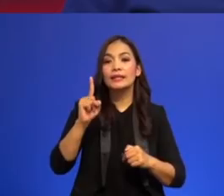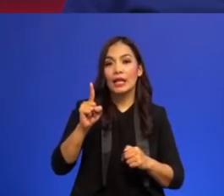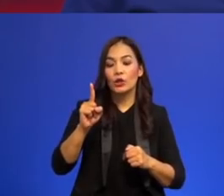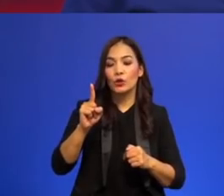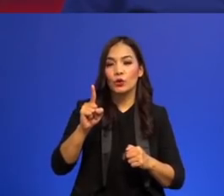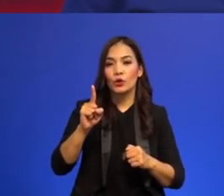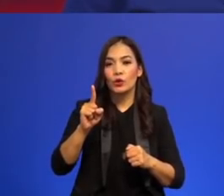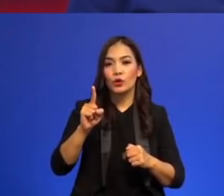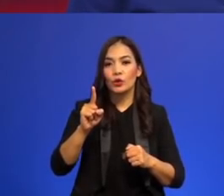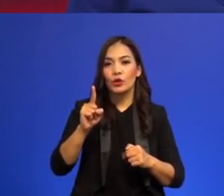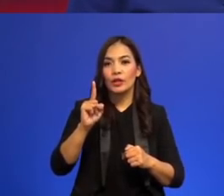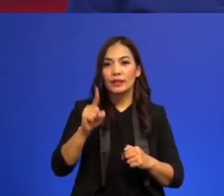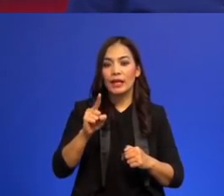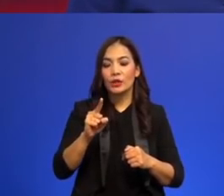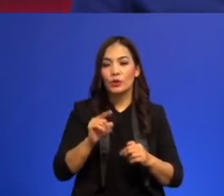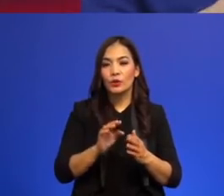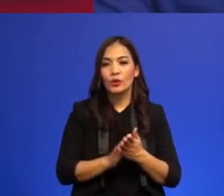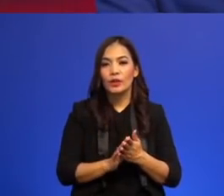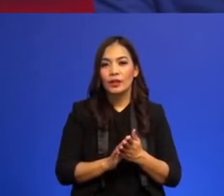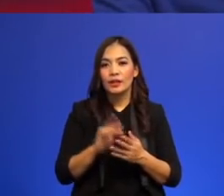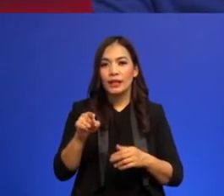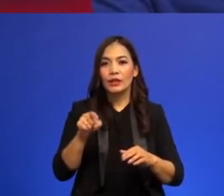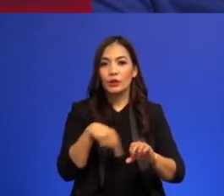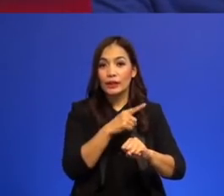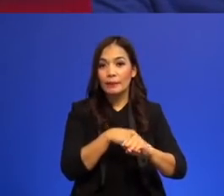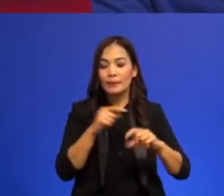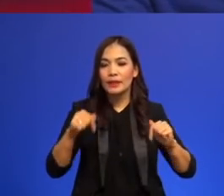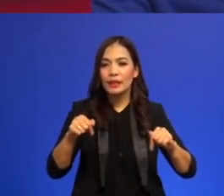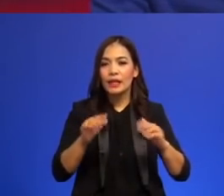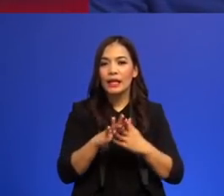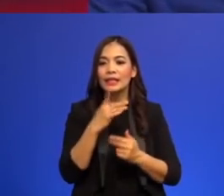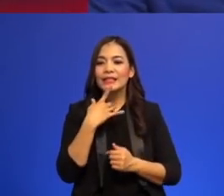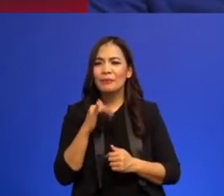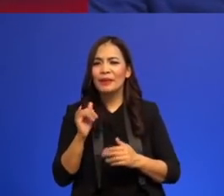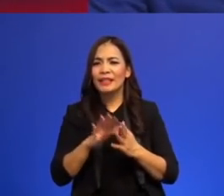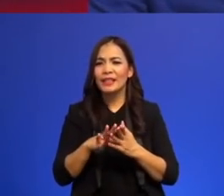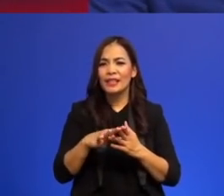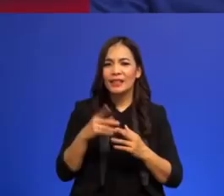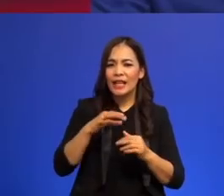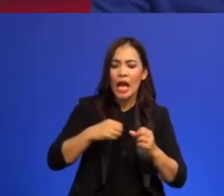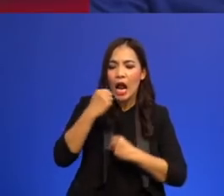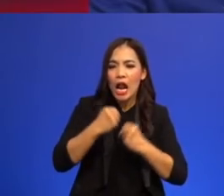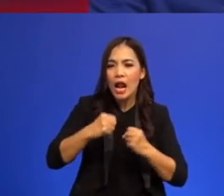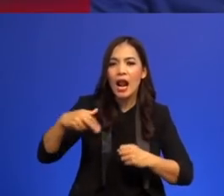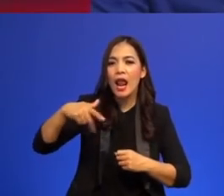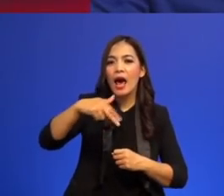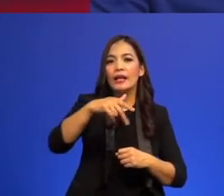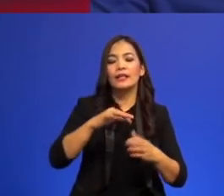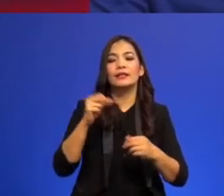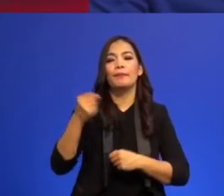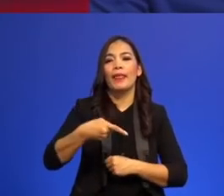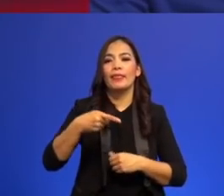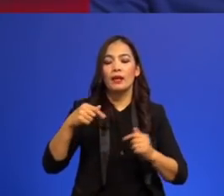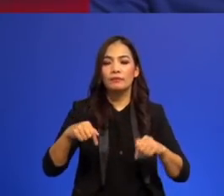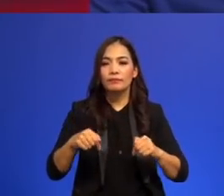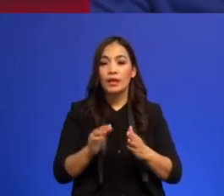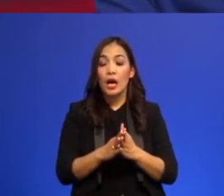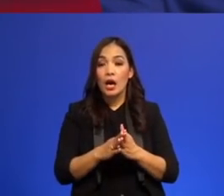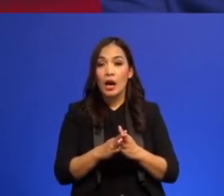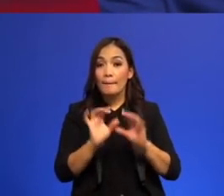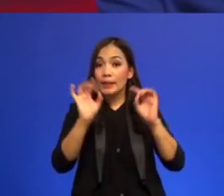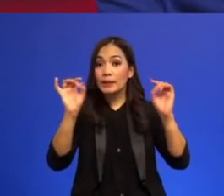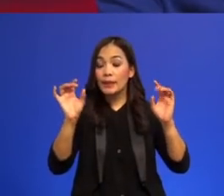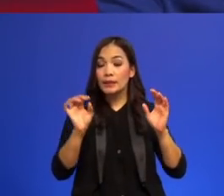saya terlunta-lunta ini. Terseok-seok, saya lari cepat. Ada beberapa faktor